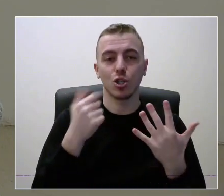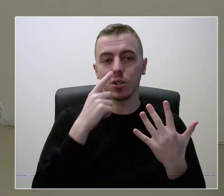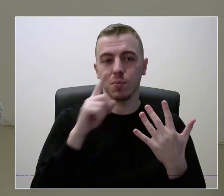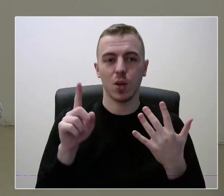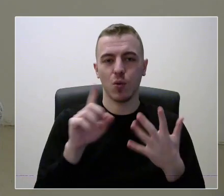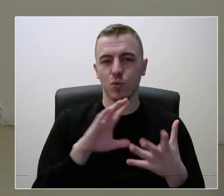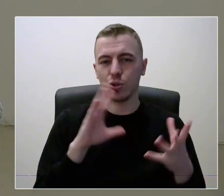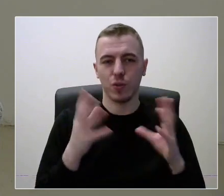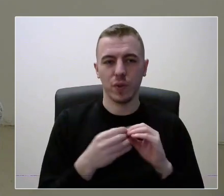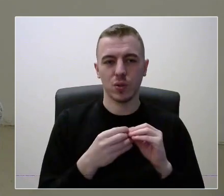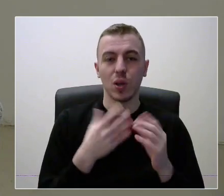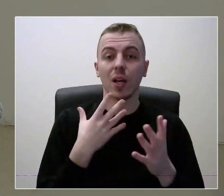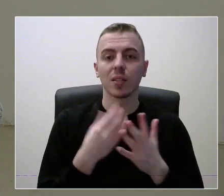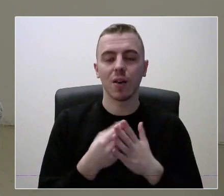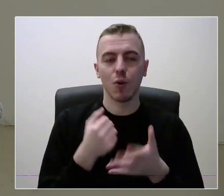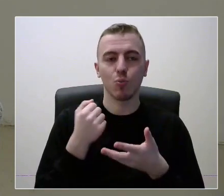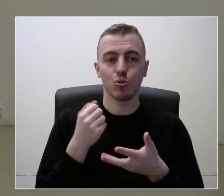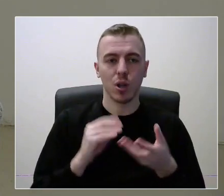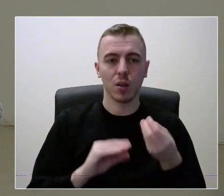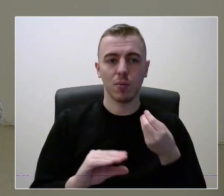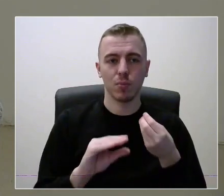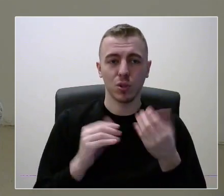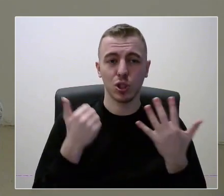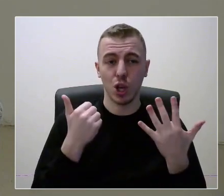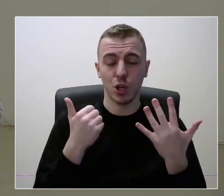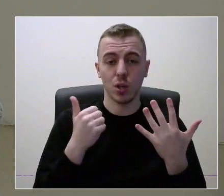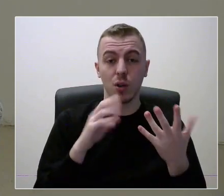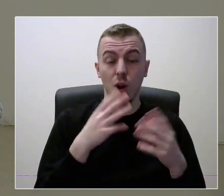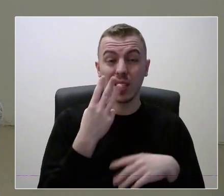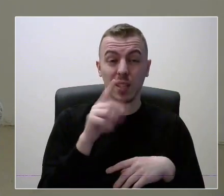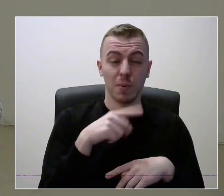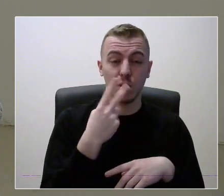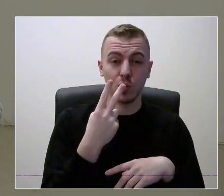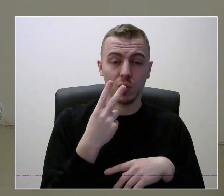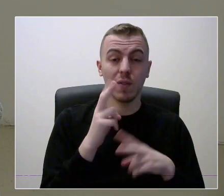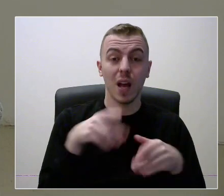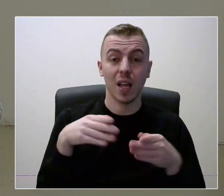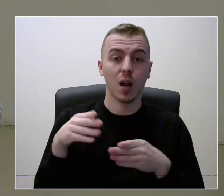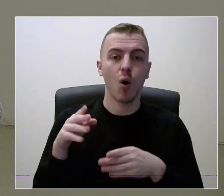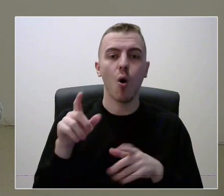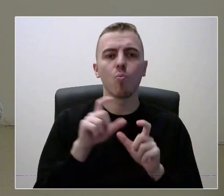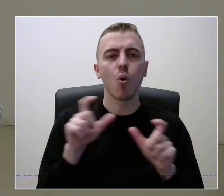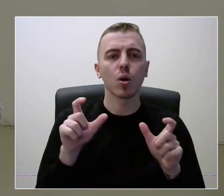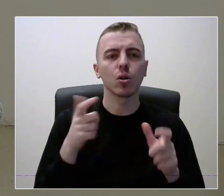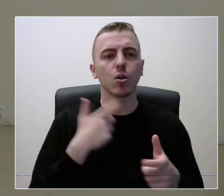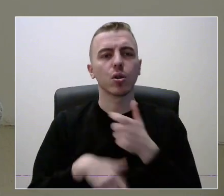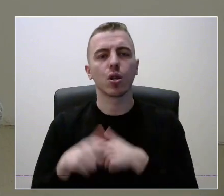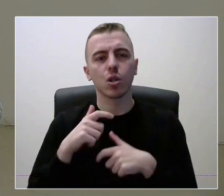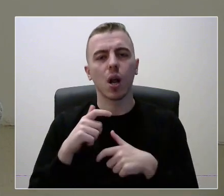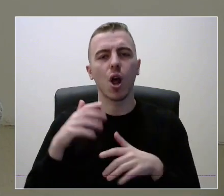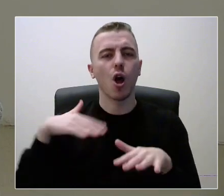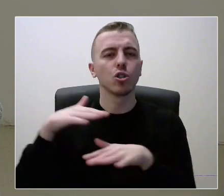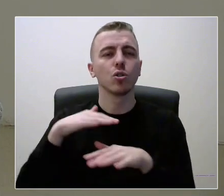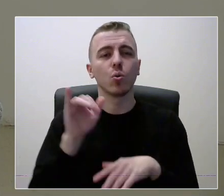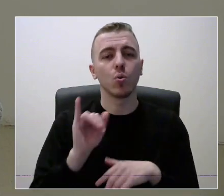6 000 000 eurų savo, reiškia, biudžeto. Tai jeigu 3,2 milijonai atitenka vienkeliam, o kuria mokyklos, darželiai, aikštynai,